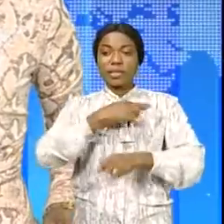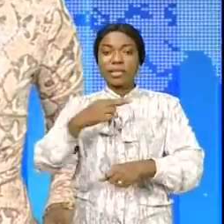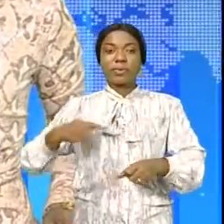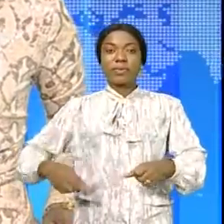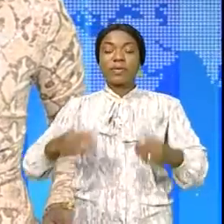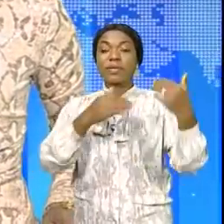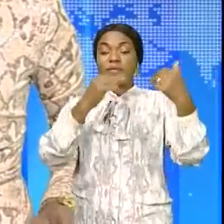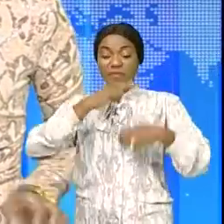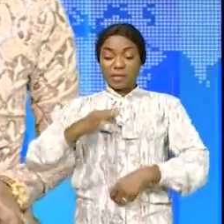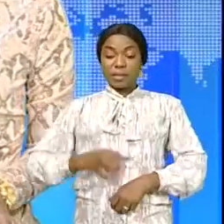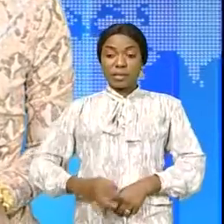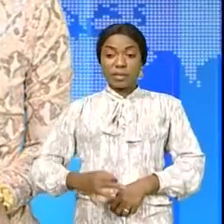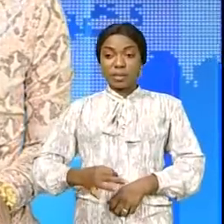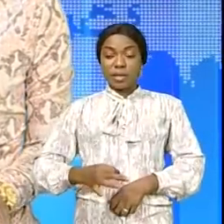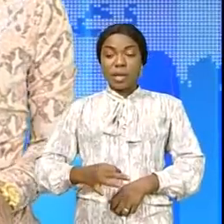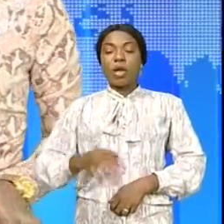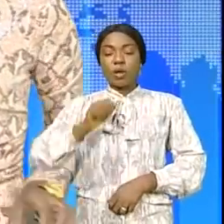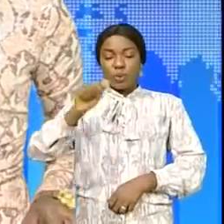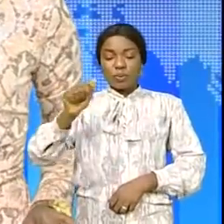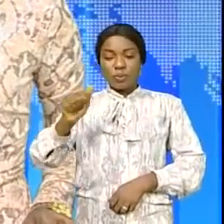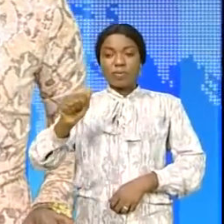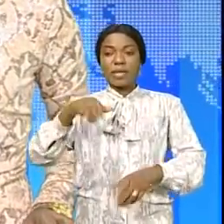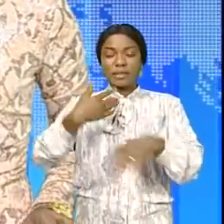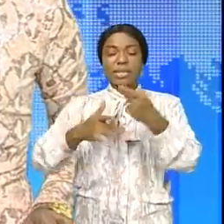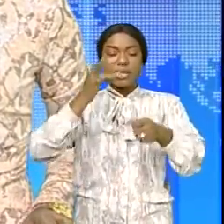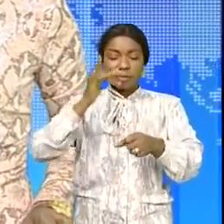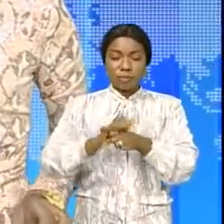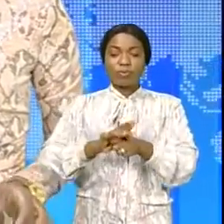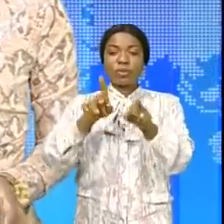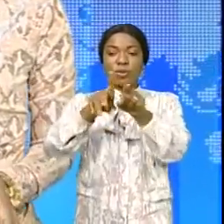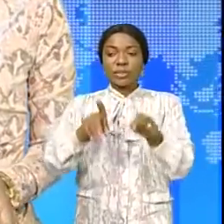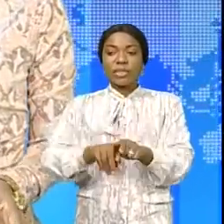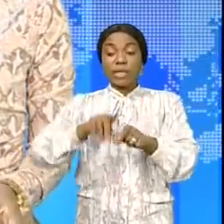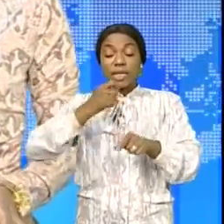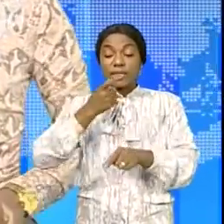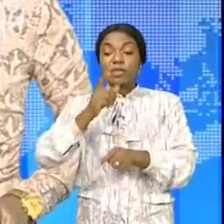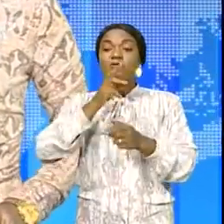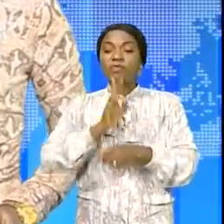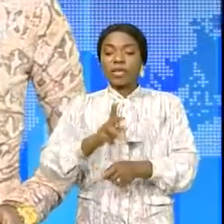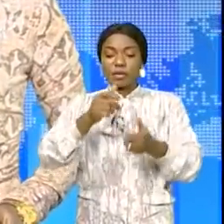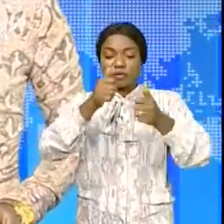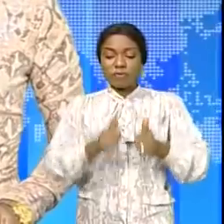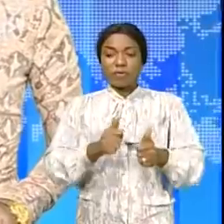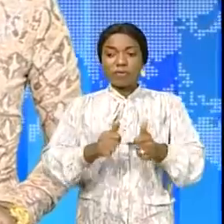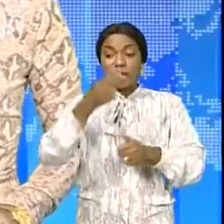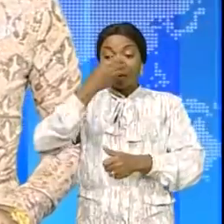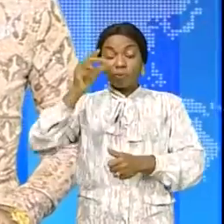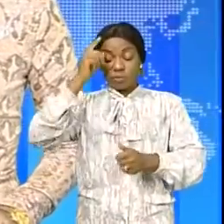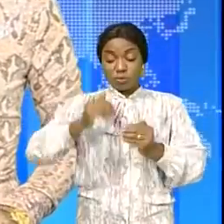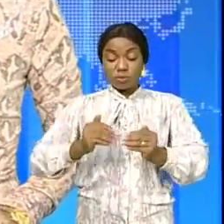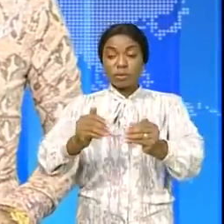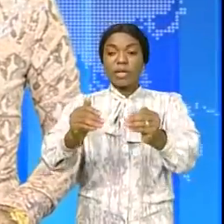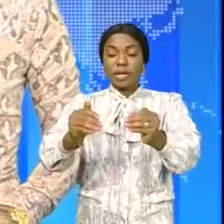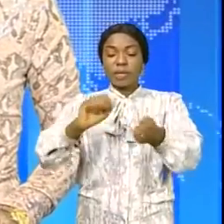République, Félix-Antoine Tshisekedi Tshilombo, qui a tenu sa promesse de s'installer momentanément à Goma pour suivre la